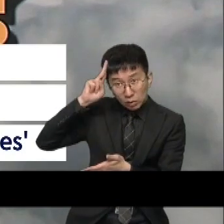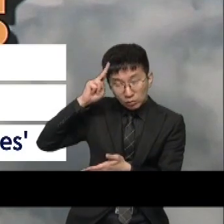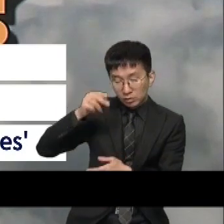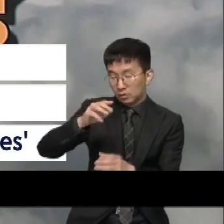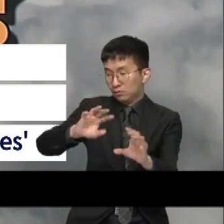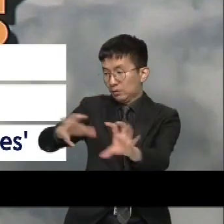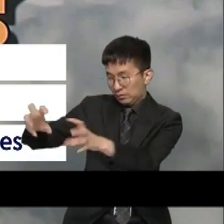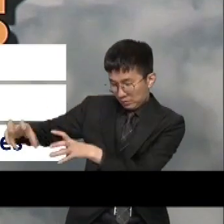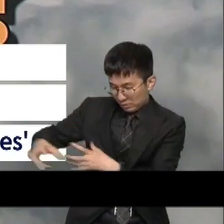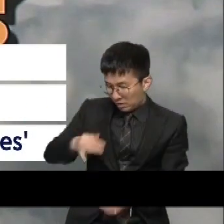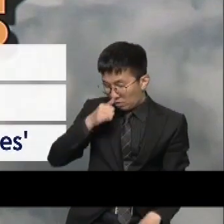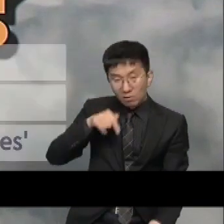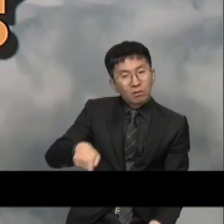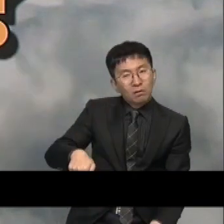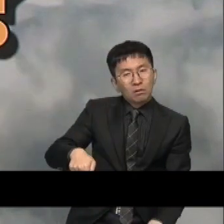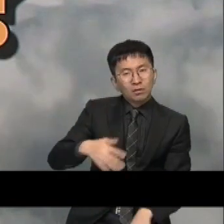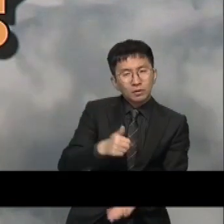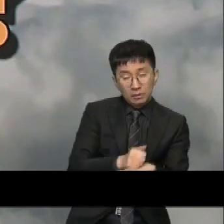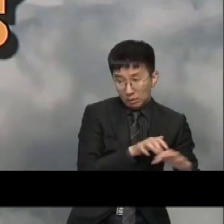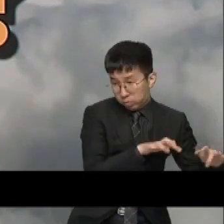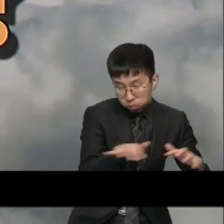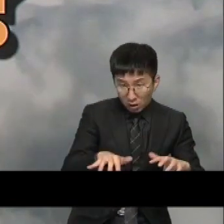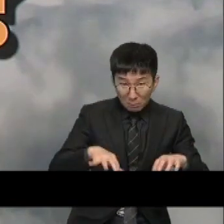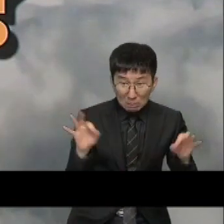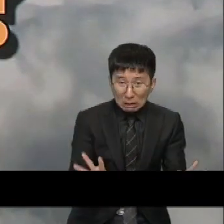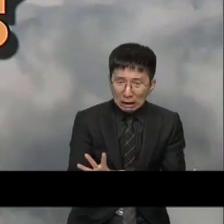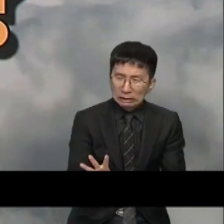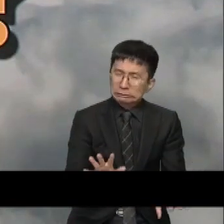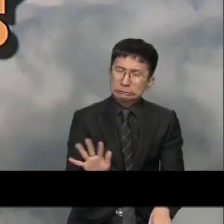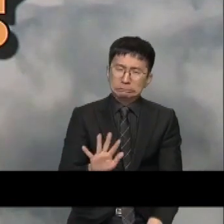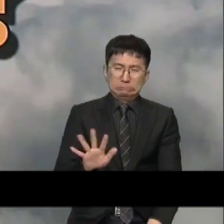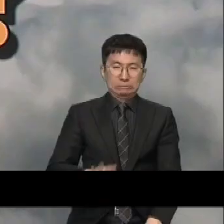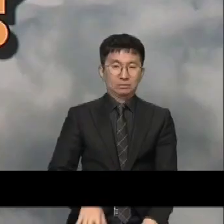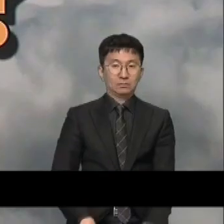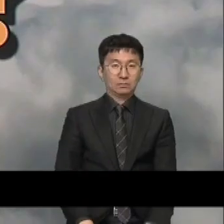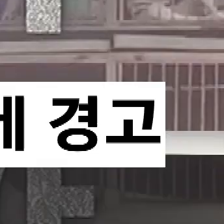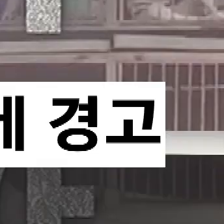점치기 힘든 변수들이 많습니다. SBS 박세용입니다.